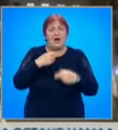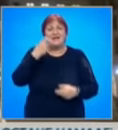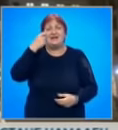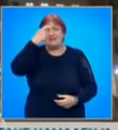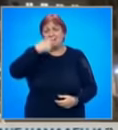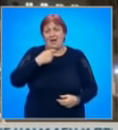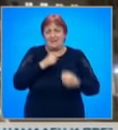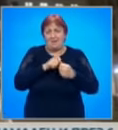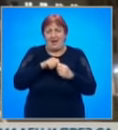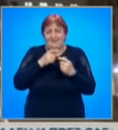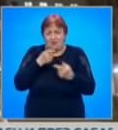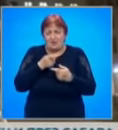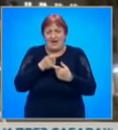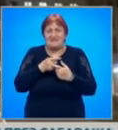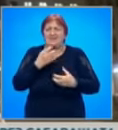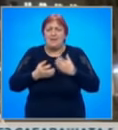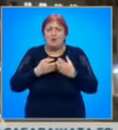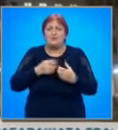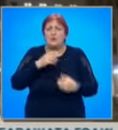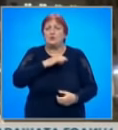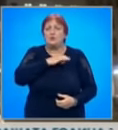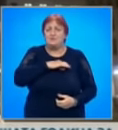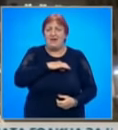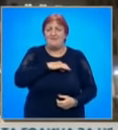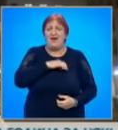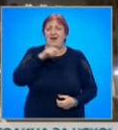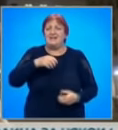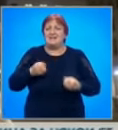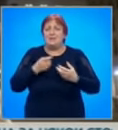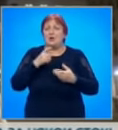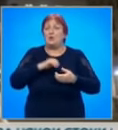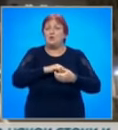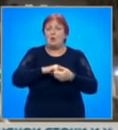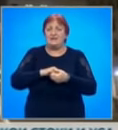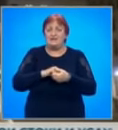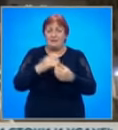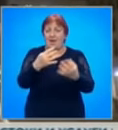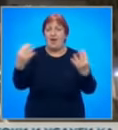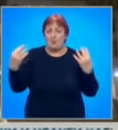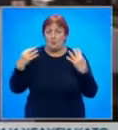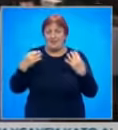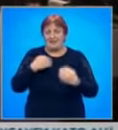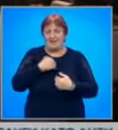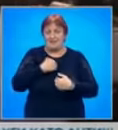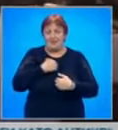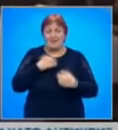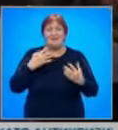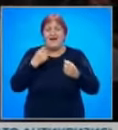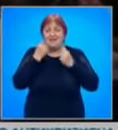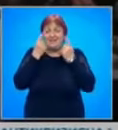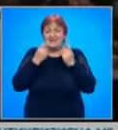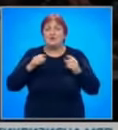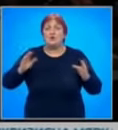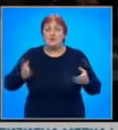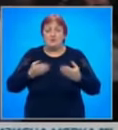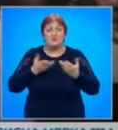всичко това заради емоцията, която оставят събитията, които организираме в публиката и в мен. Най-интересното